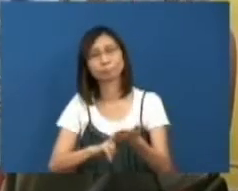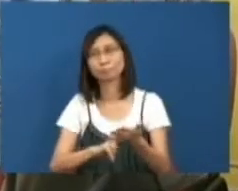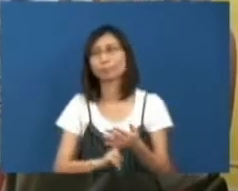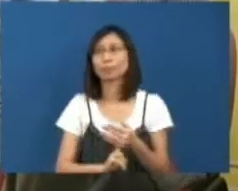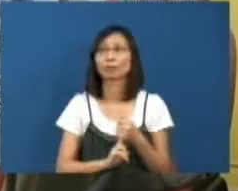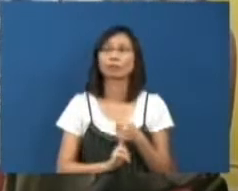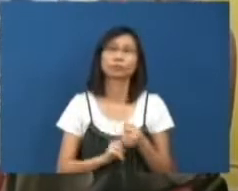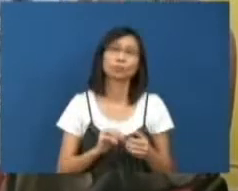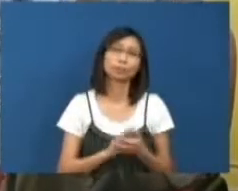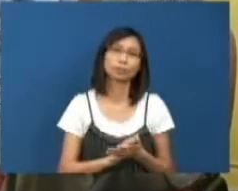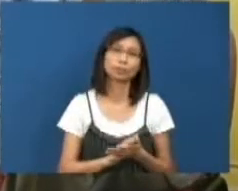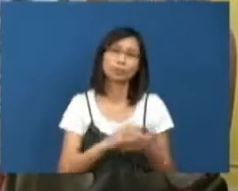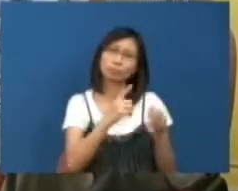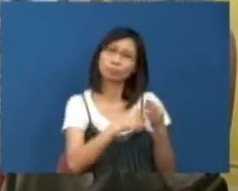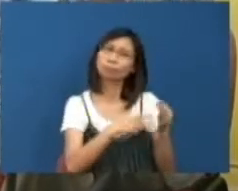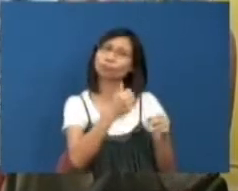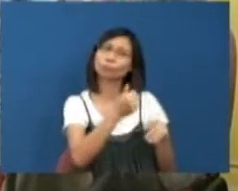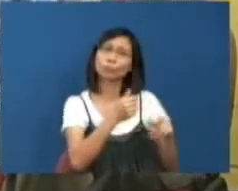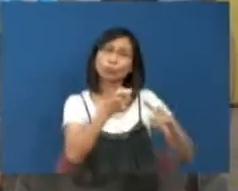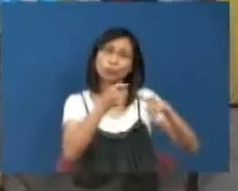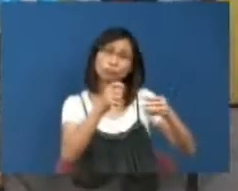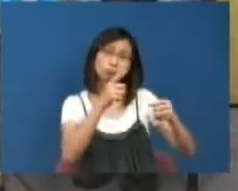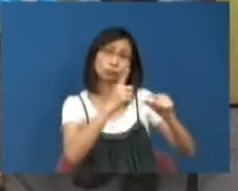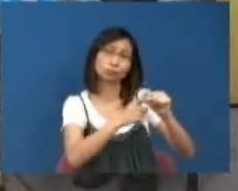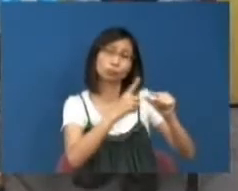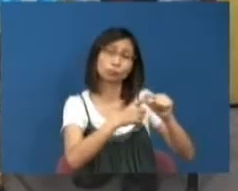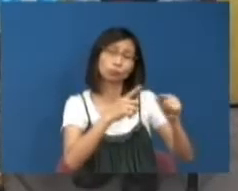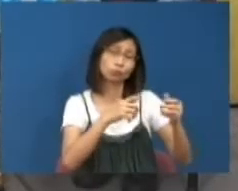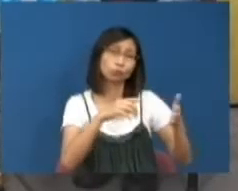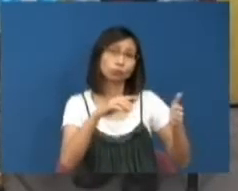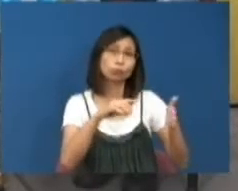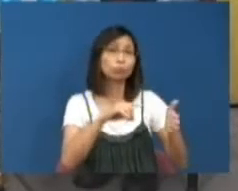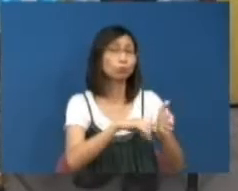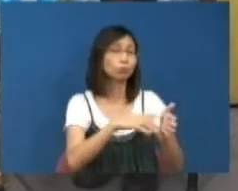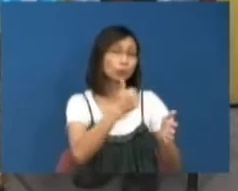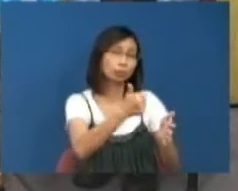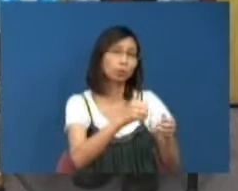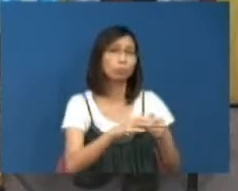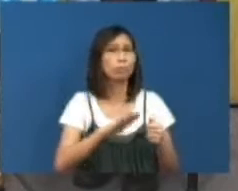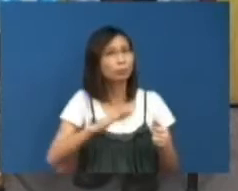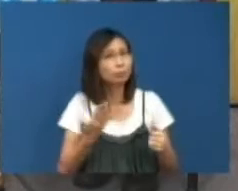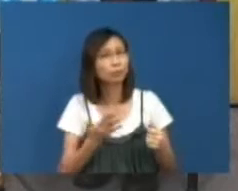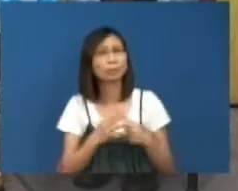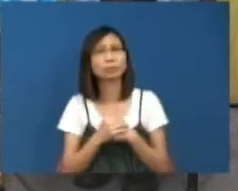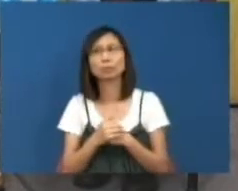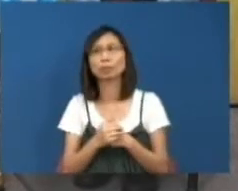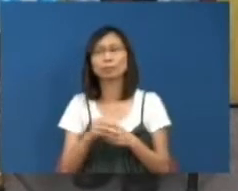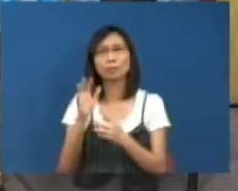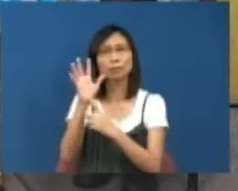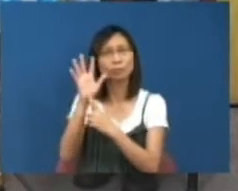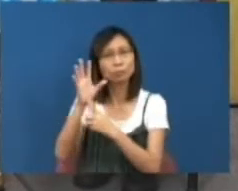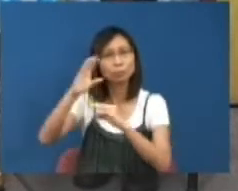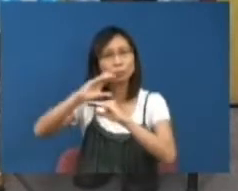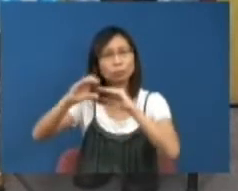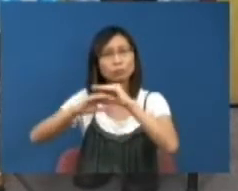好人嚟嘅，不過我希望咧就係真係應使得使。如果你話呢一隻能源嘅即係安裝式嘅一